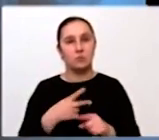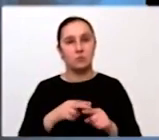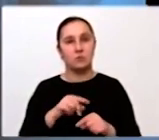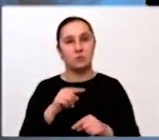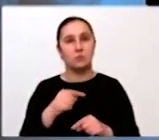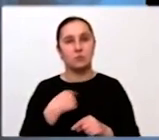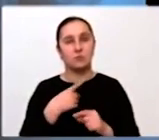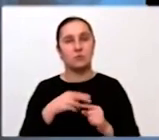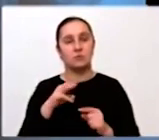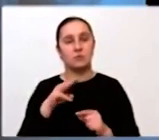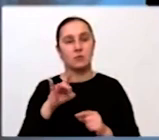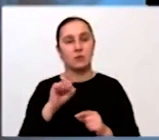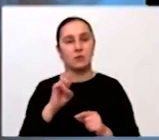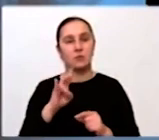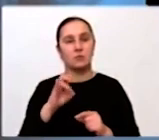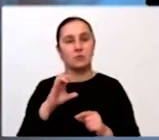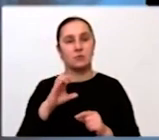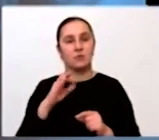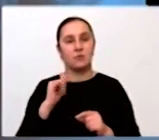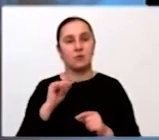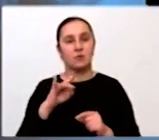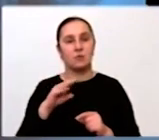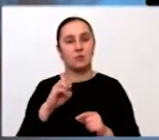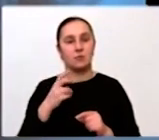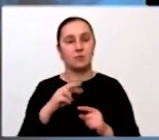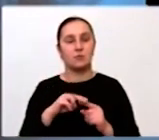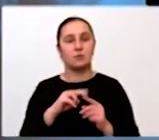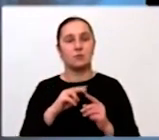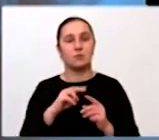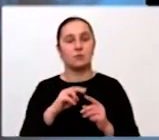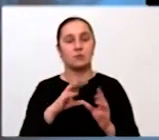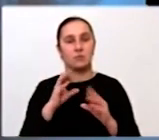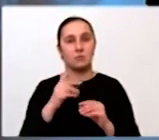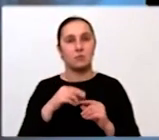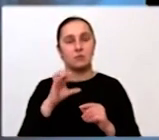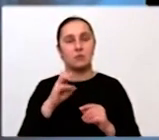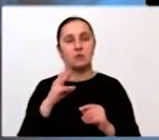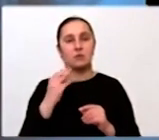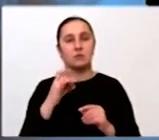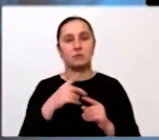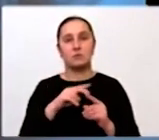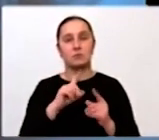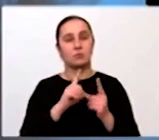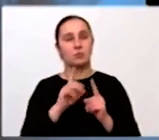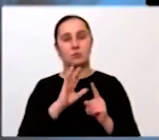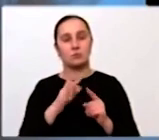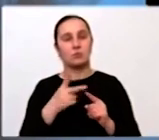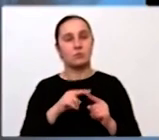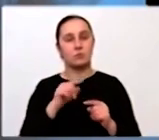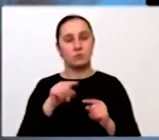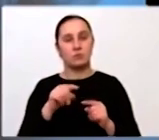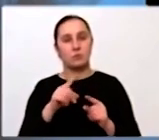biz transformatsiyaga murojaat qilamiz. Bizga standart shrift kerak emas. Biz bunu o'zgartirmoqchimiz. Shu uchun biz